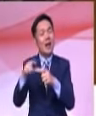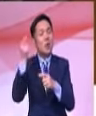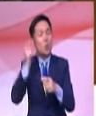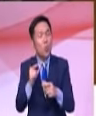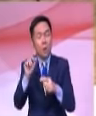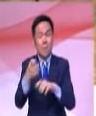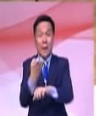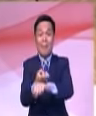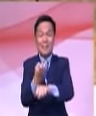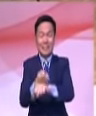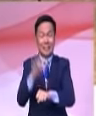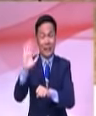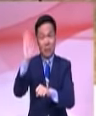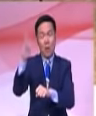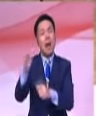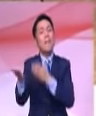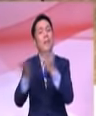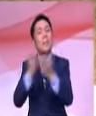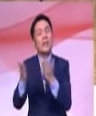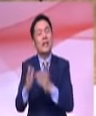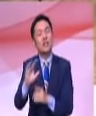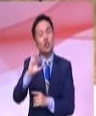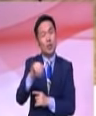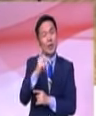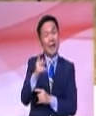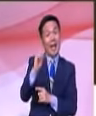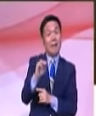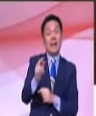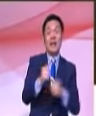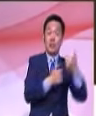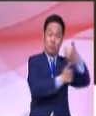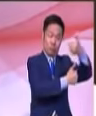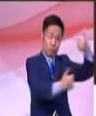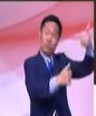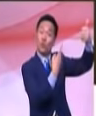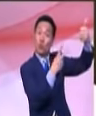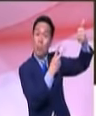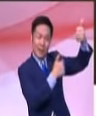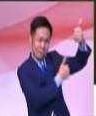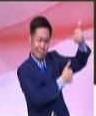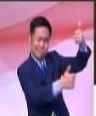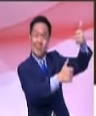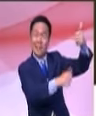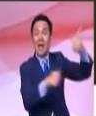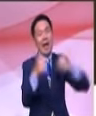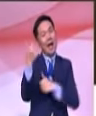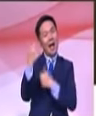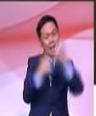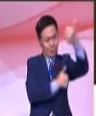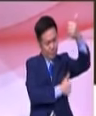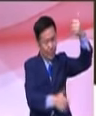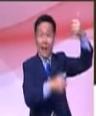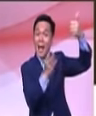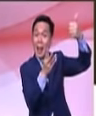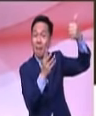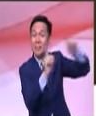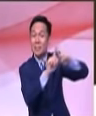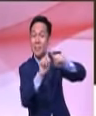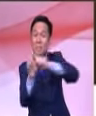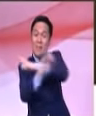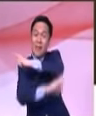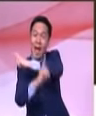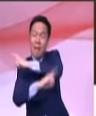maklumat jenis perkhidmatan JKM di 12 cawangan bahagian dan 16 buah cawangan daerah di seluruh